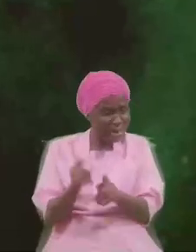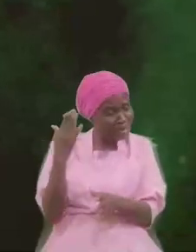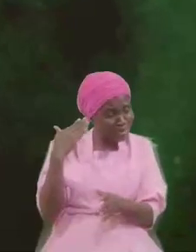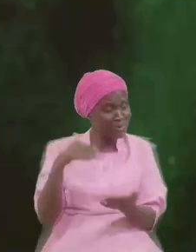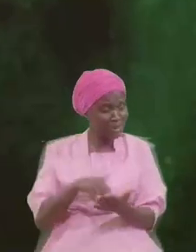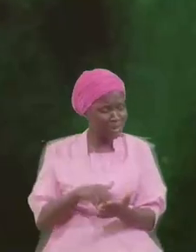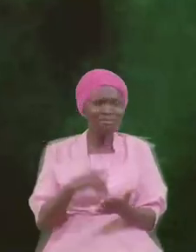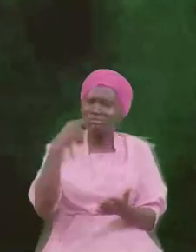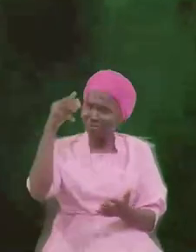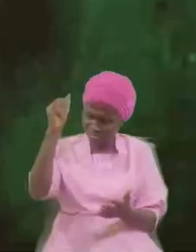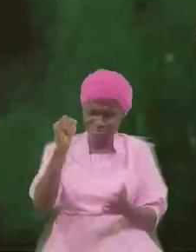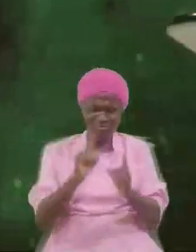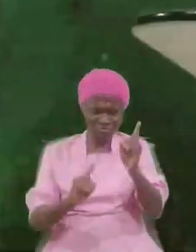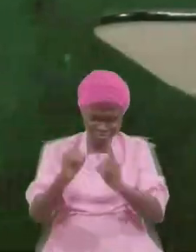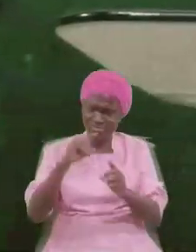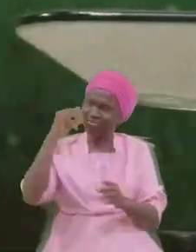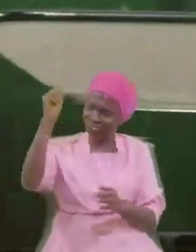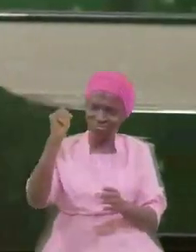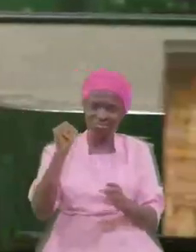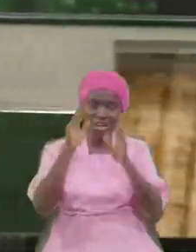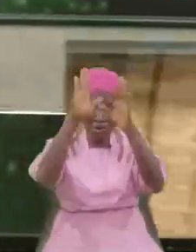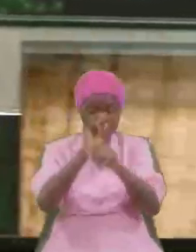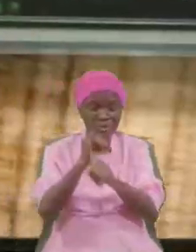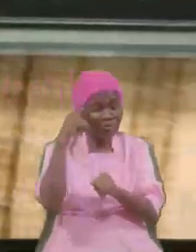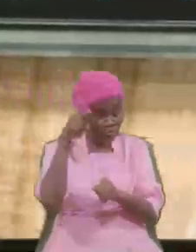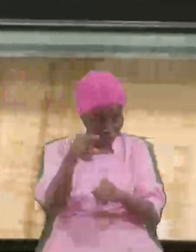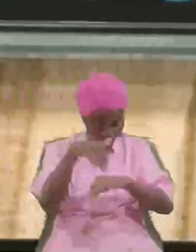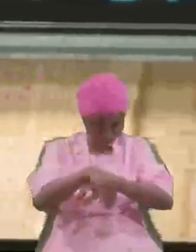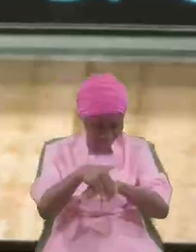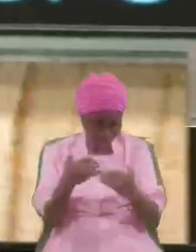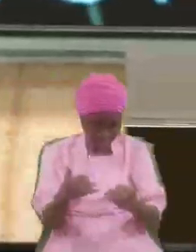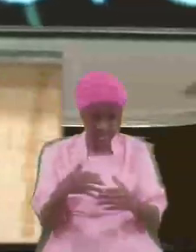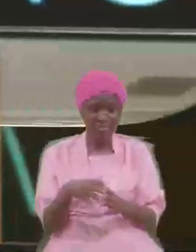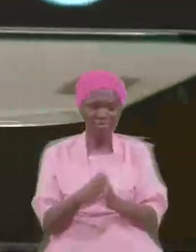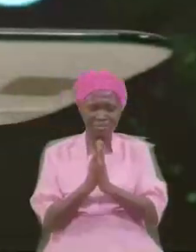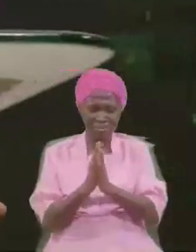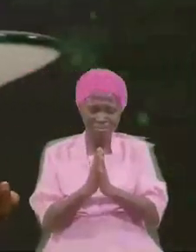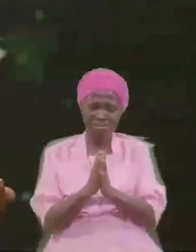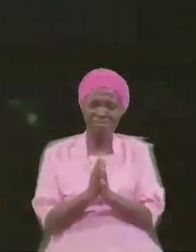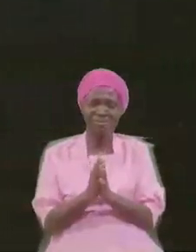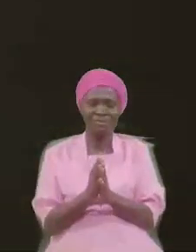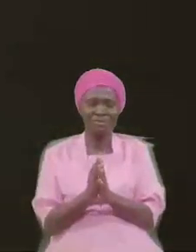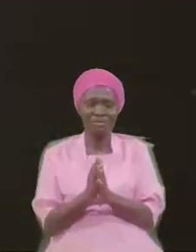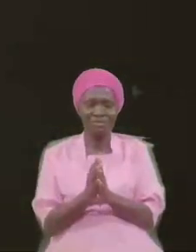debout, marcher comme vous le faites d'habitude. Parlez au Seigneur, le miracle pour vous ce soir.